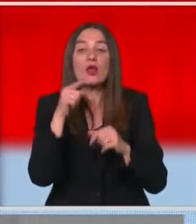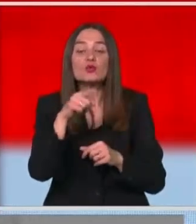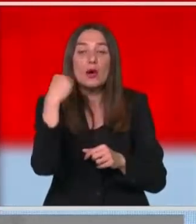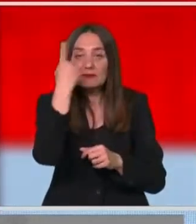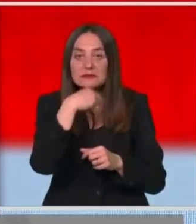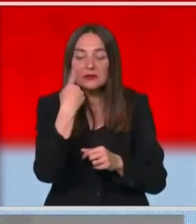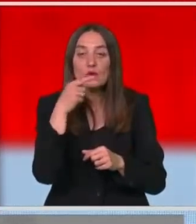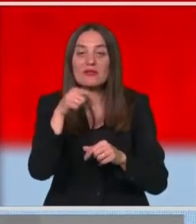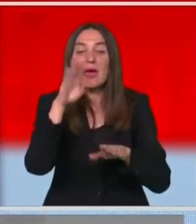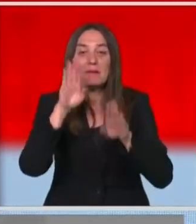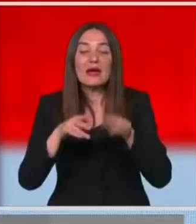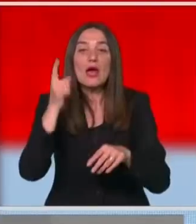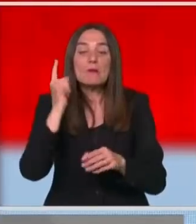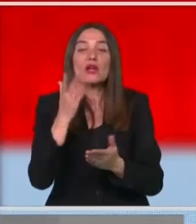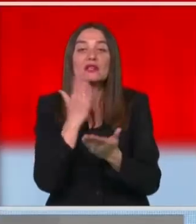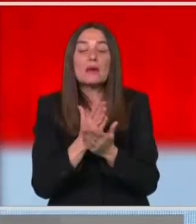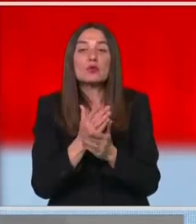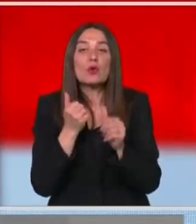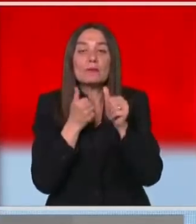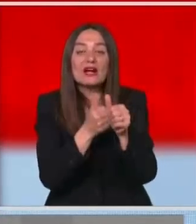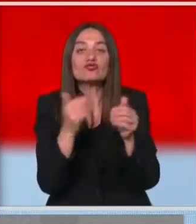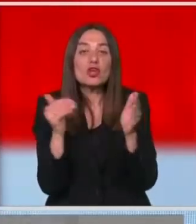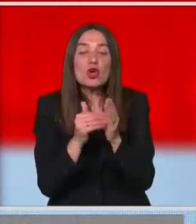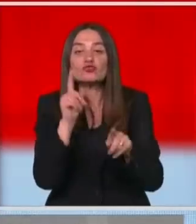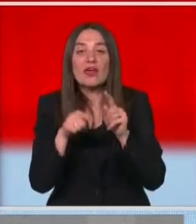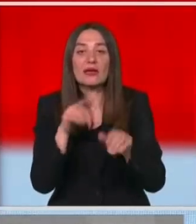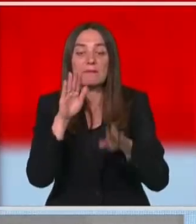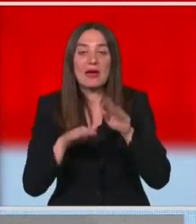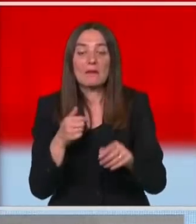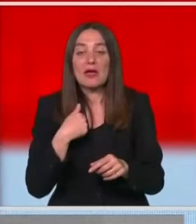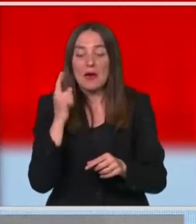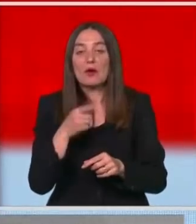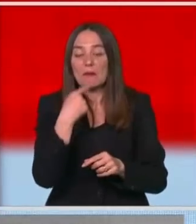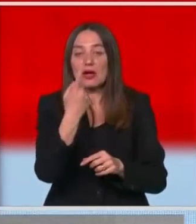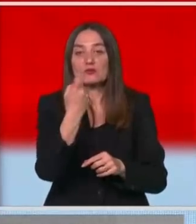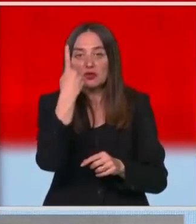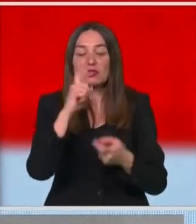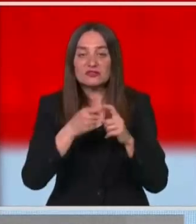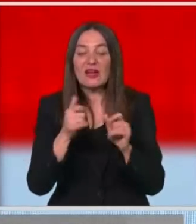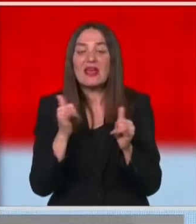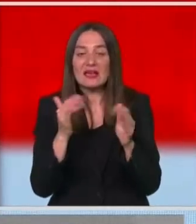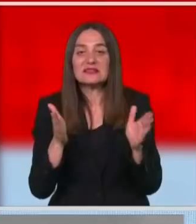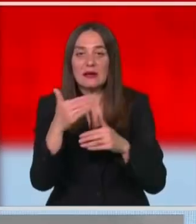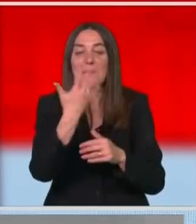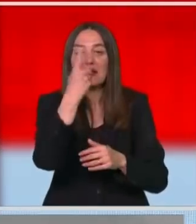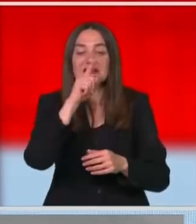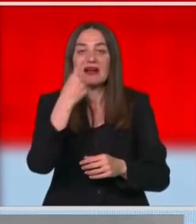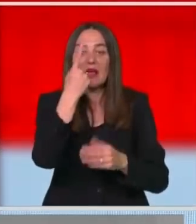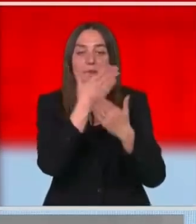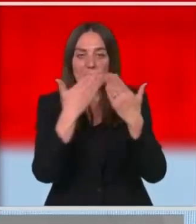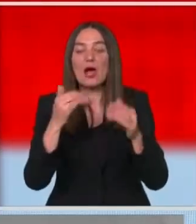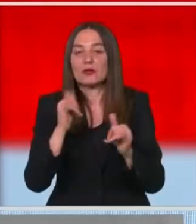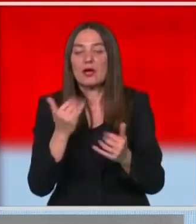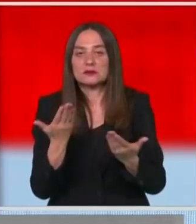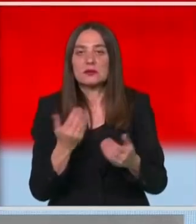smislu, te mere moraju da budu praćene onda još nekim merama. Ja moram da kažem još jednu stvar. Jeste paket 5,1 milijardu. Je li